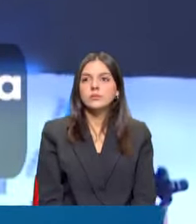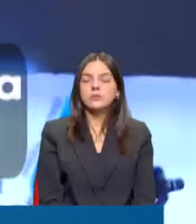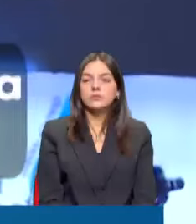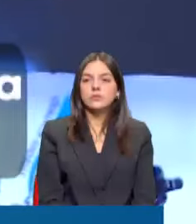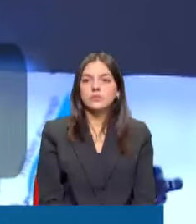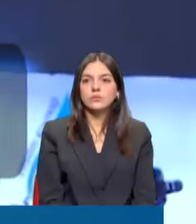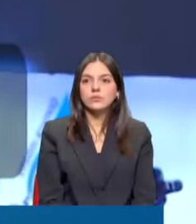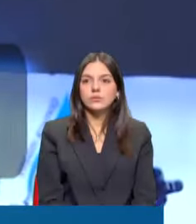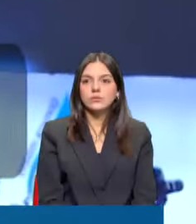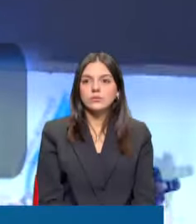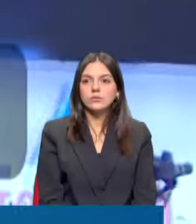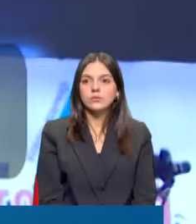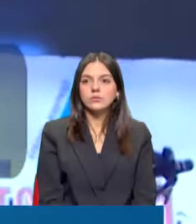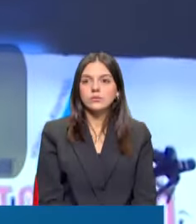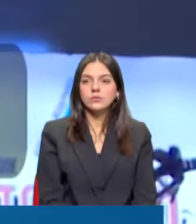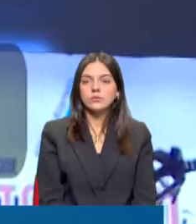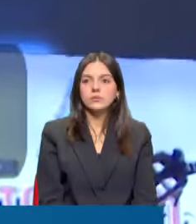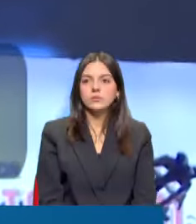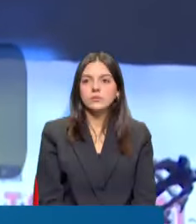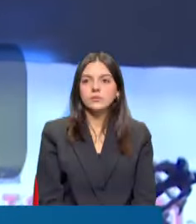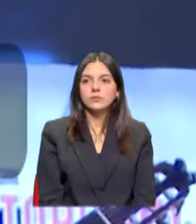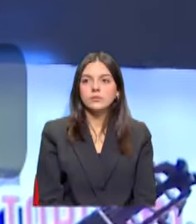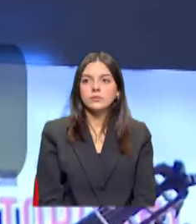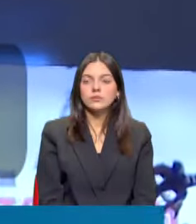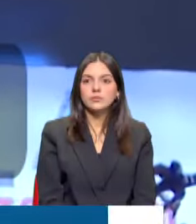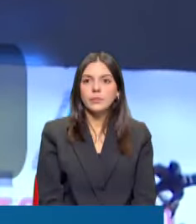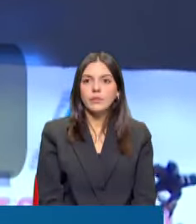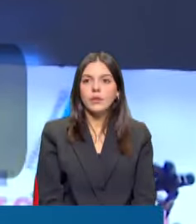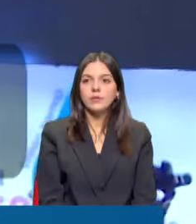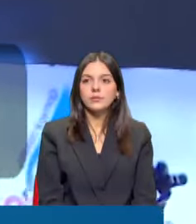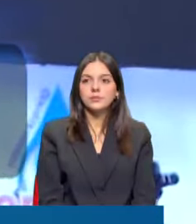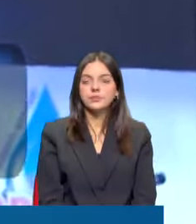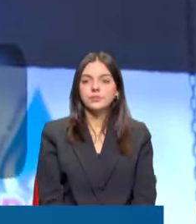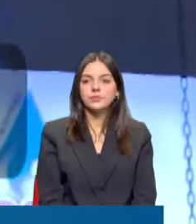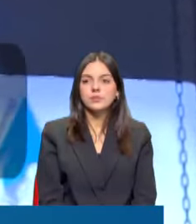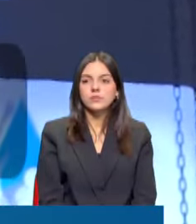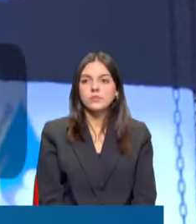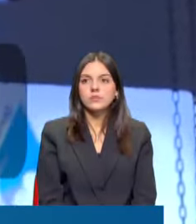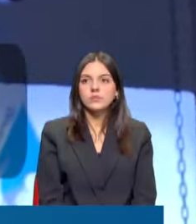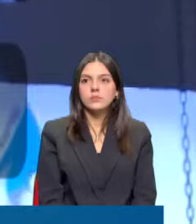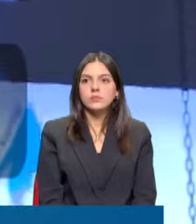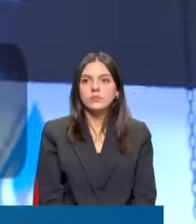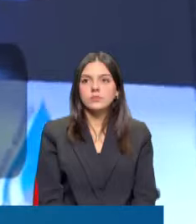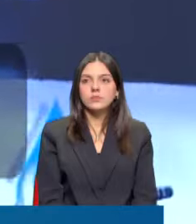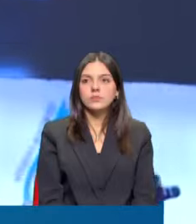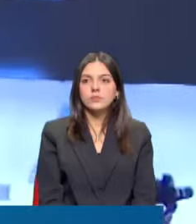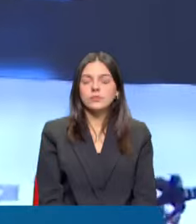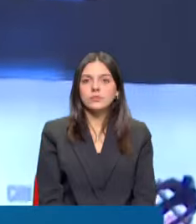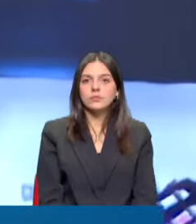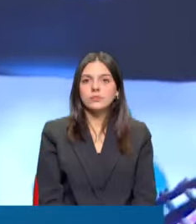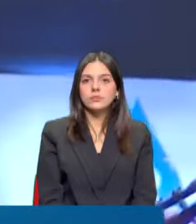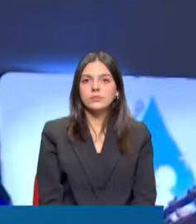Kalkın ayağa ve gösterin onlara. Cesurlar bir kez ölür, korkaklar her gün ölür.